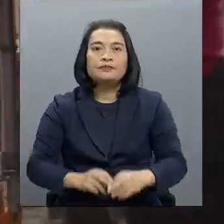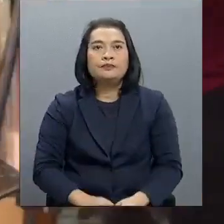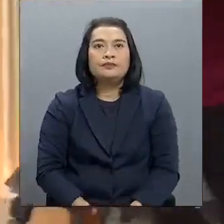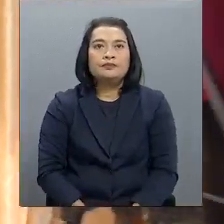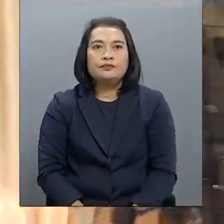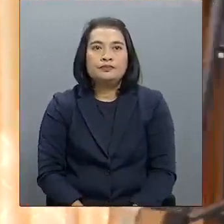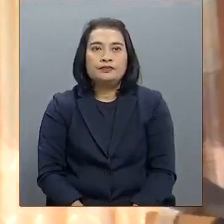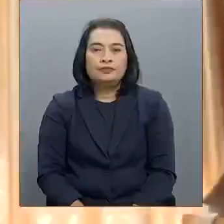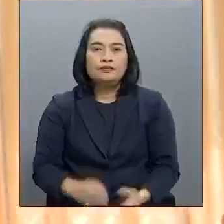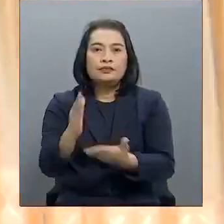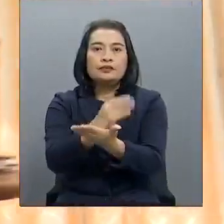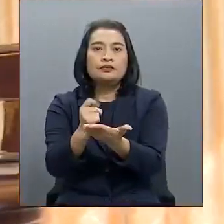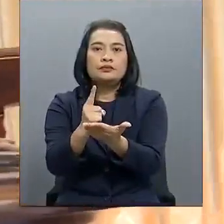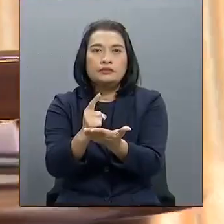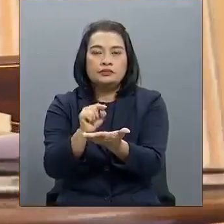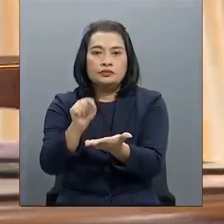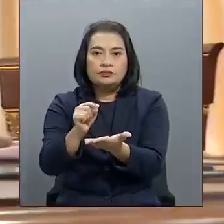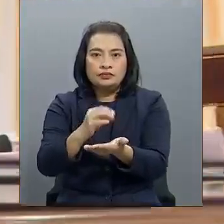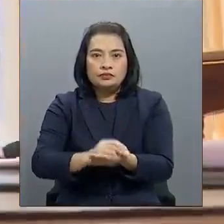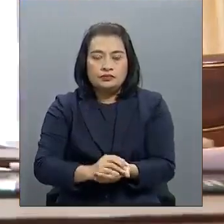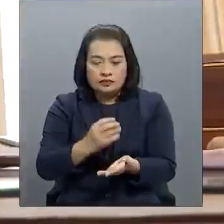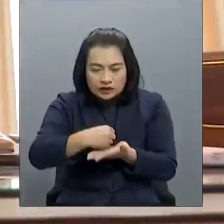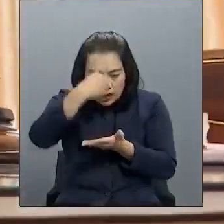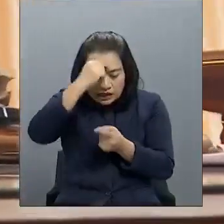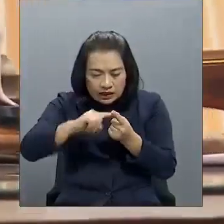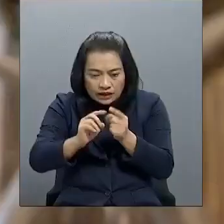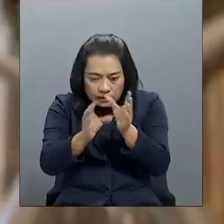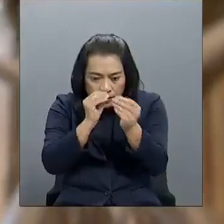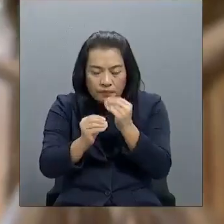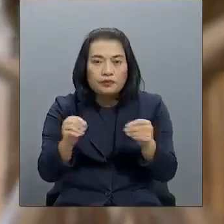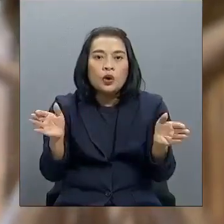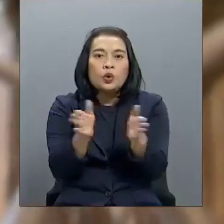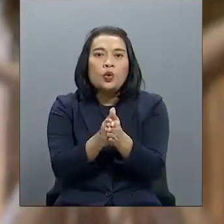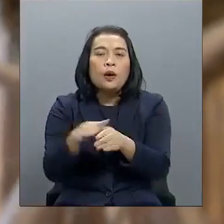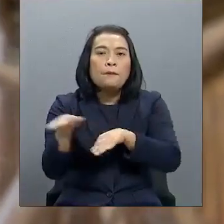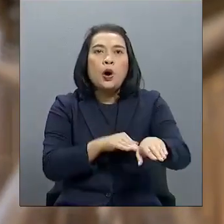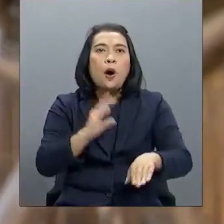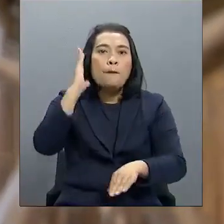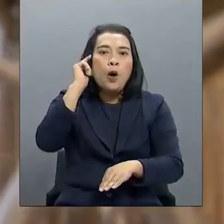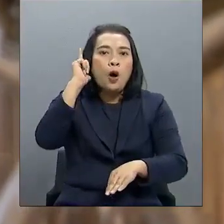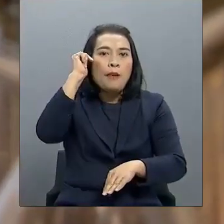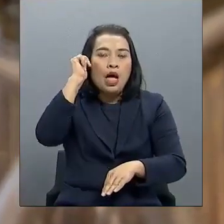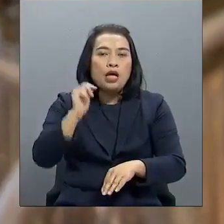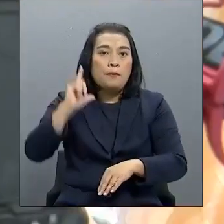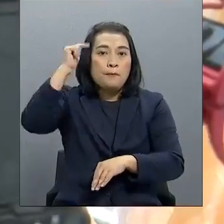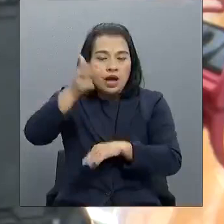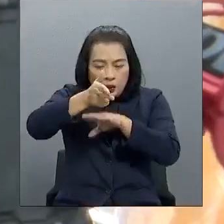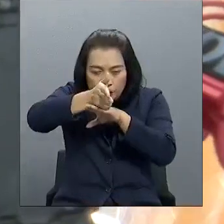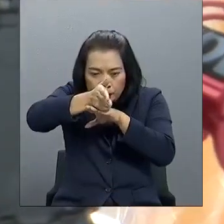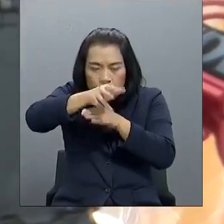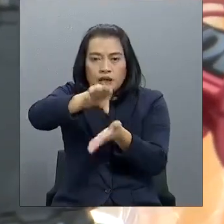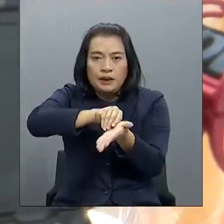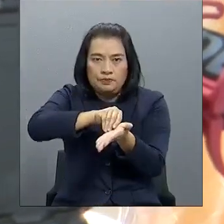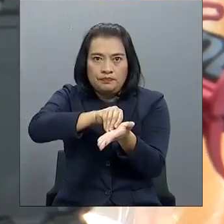การเรียนศิลปะกลายเป็นอีกช่วงเวลาที่ครอบครัวพร้อมหน้าเพราะยังมีคุณแม่คอยเก็บภาพและวิดีโอบันทึกพัฒนาการจากเ